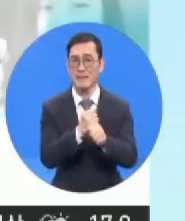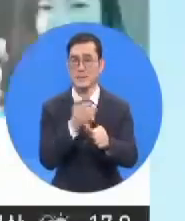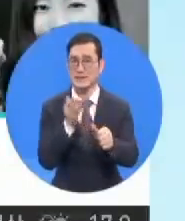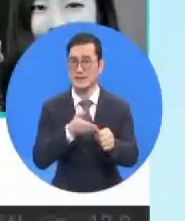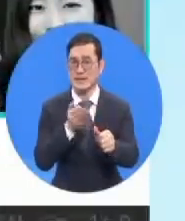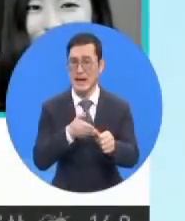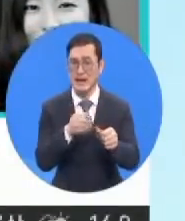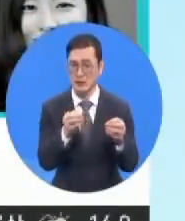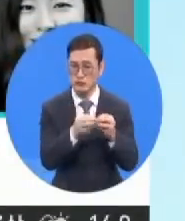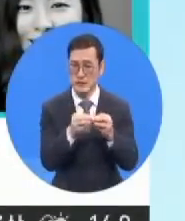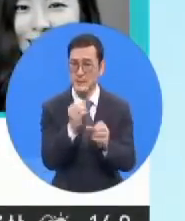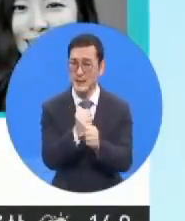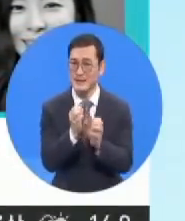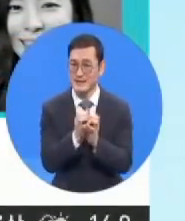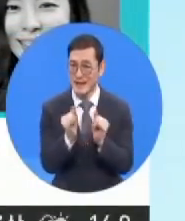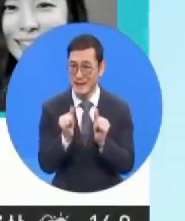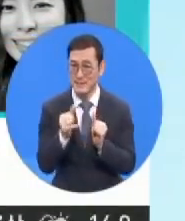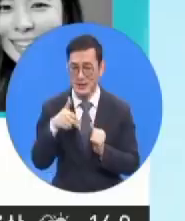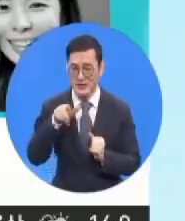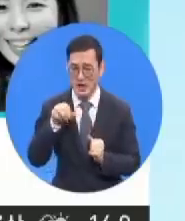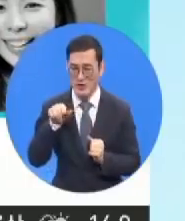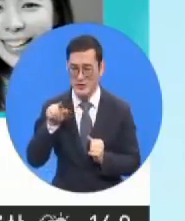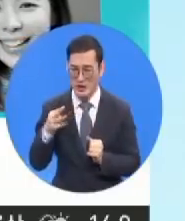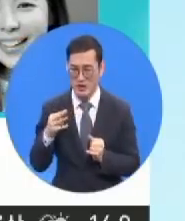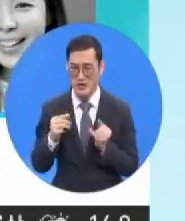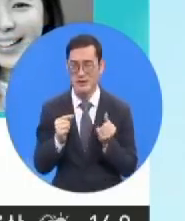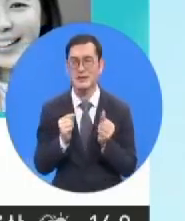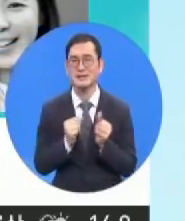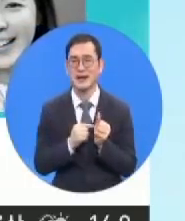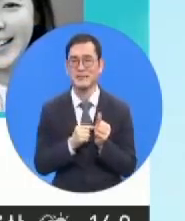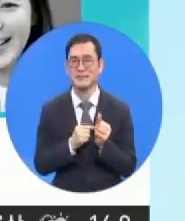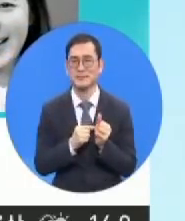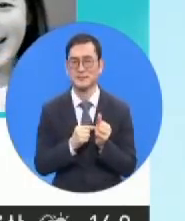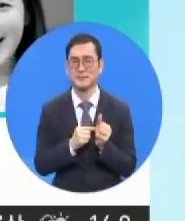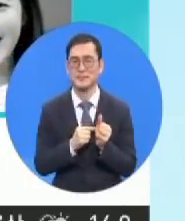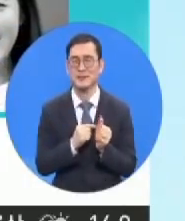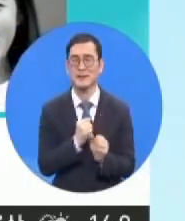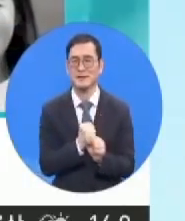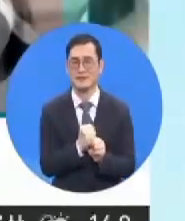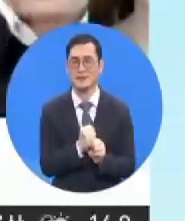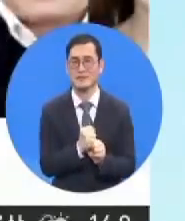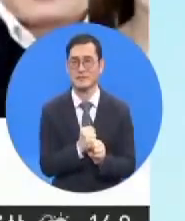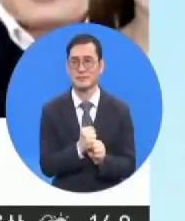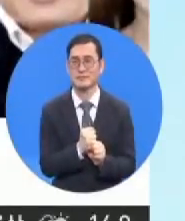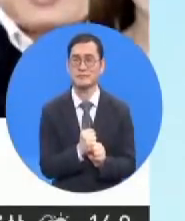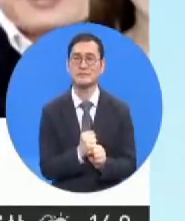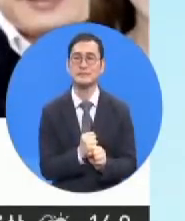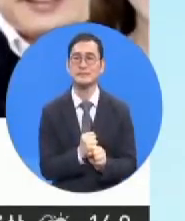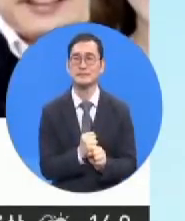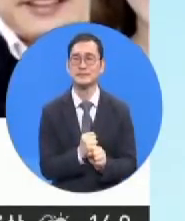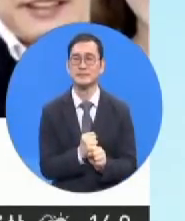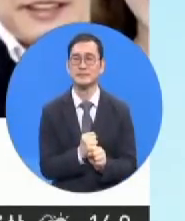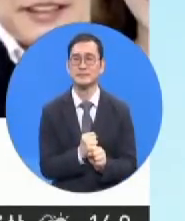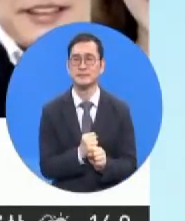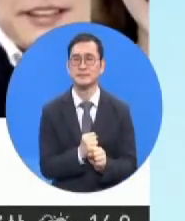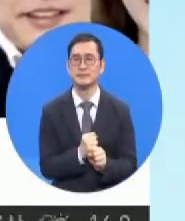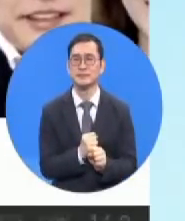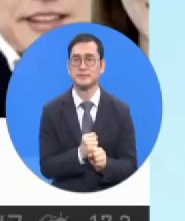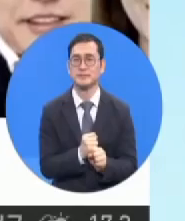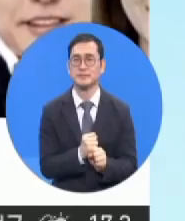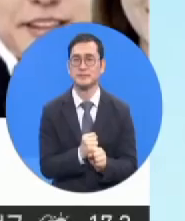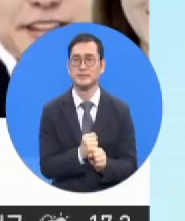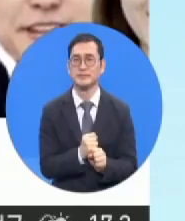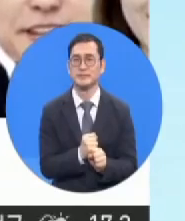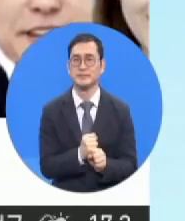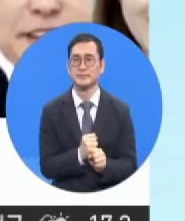문구를 만든 사람이 카피라이터 정철이라는 분의 작품인데 네. 근데 이 정철이라는 분이 이제 문재인 대통령의 과거